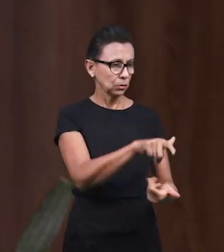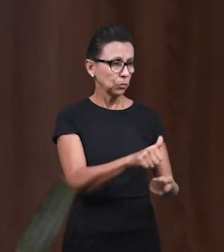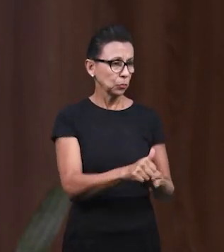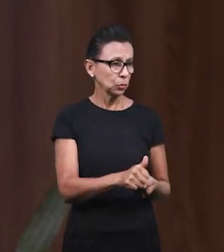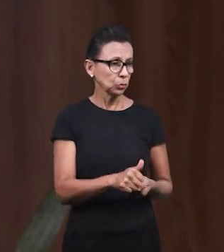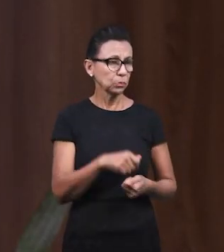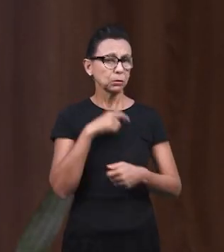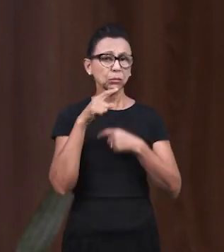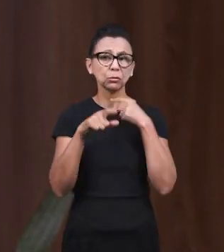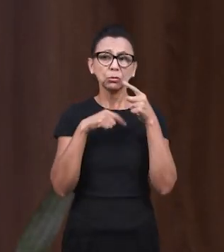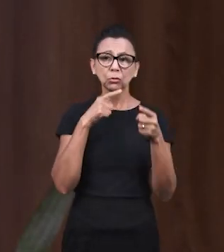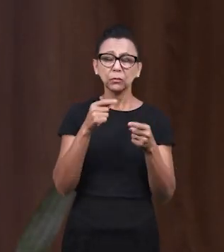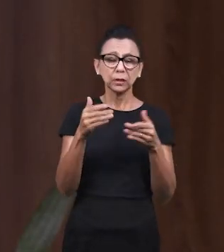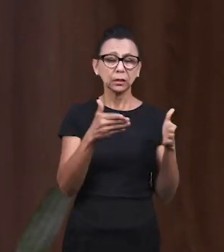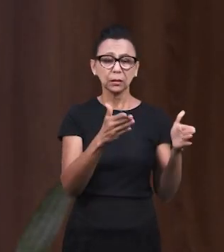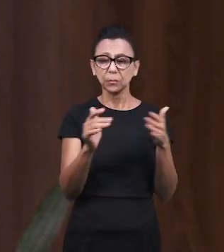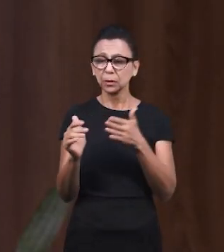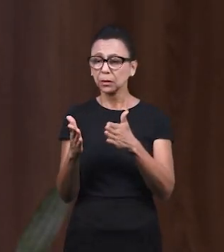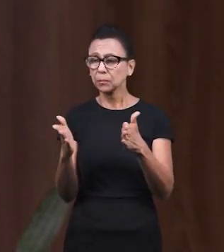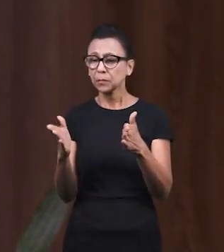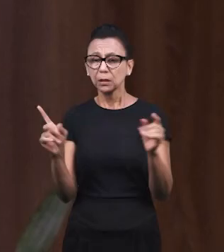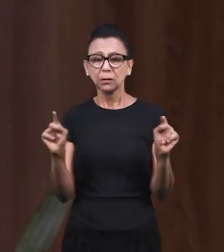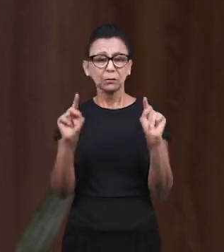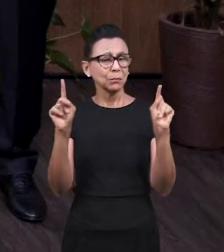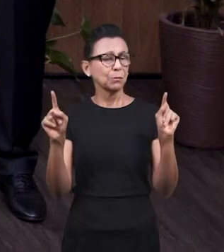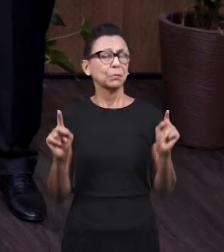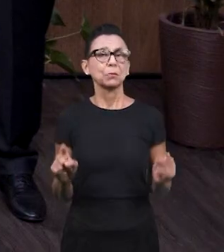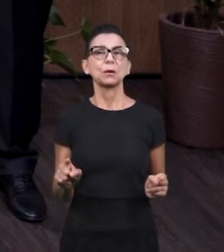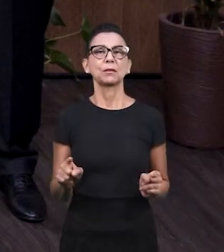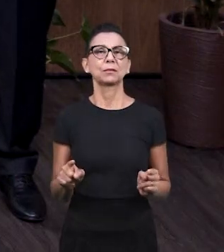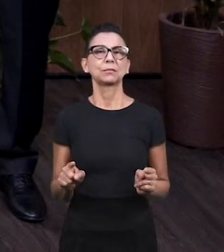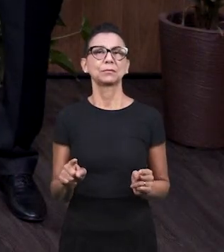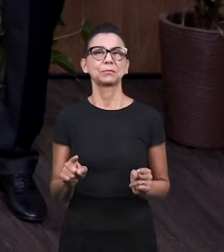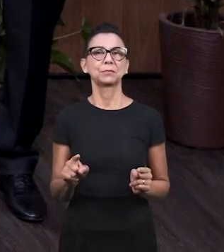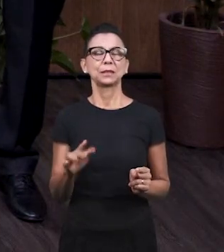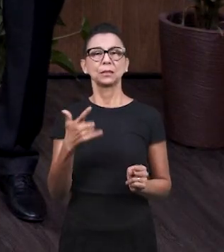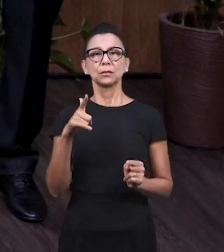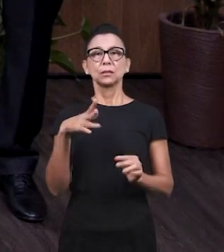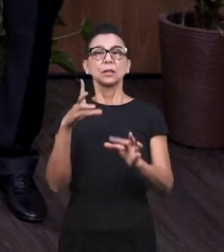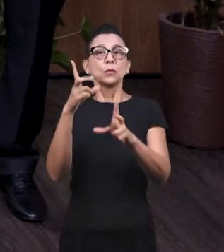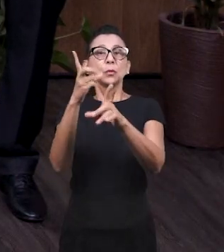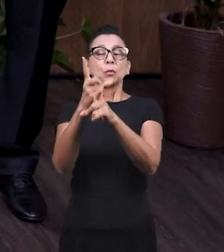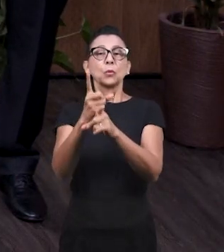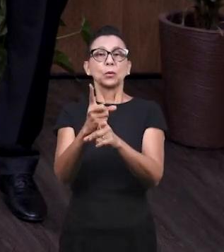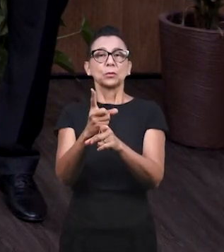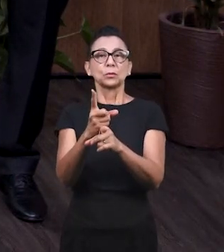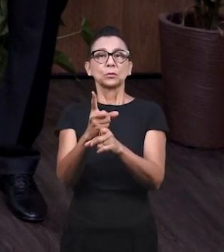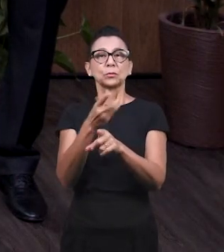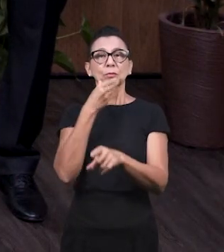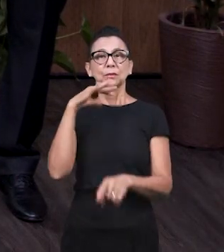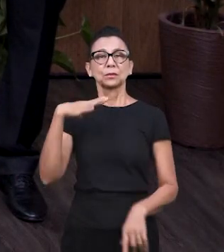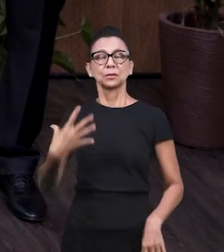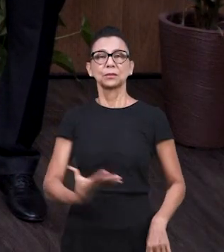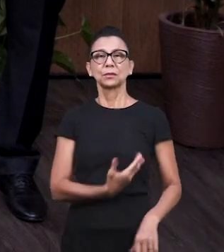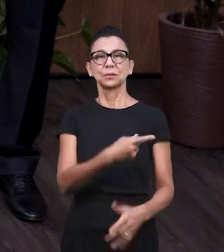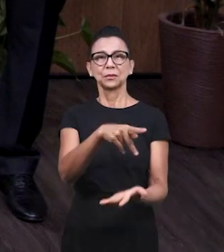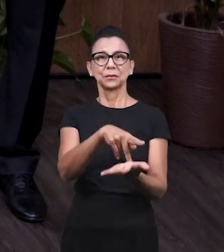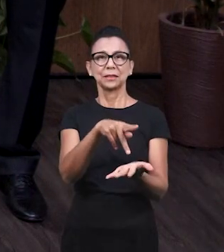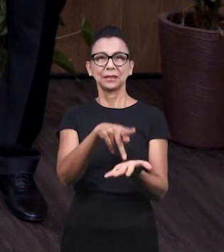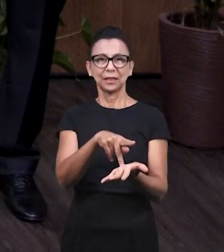une rencontre avec le véritable Sauveur. Et Jésus, il s'est révélé à la